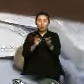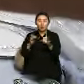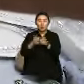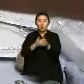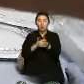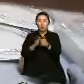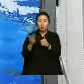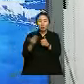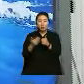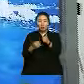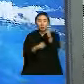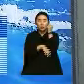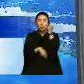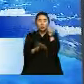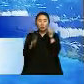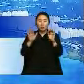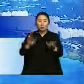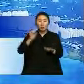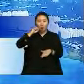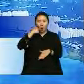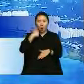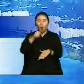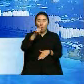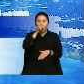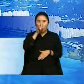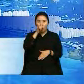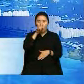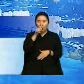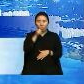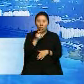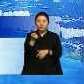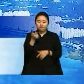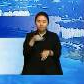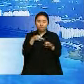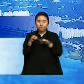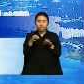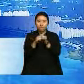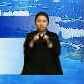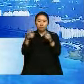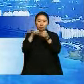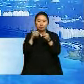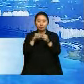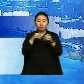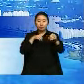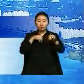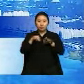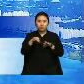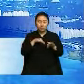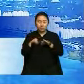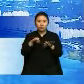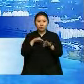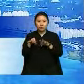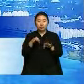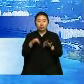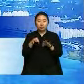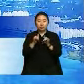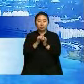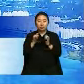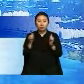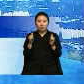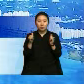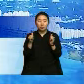마중물이고 디딤돌이죠. 지금 어려움을 겪고 있는 소상공인들과 전통시장에 계신